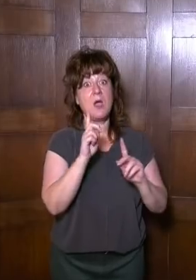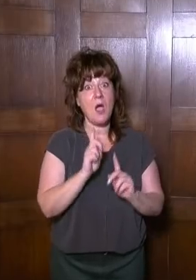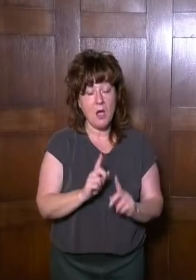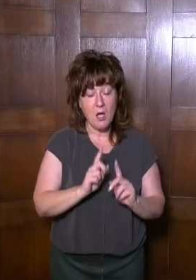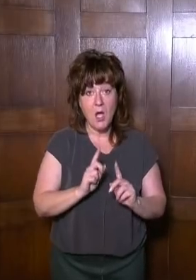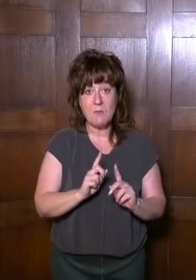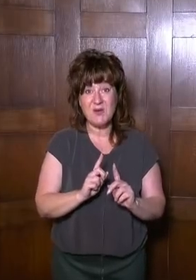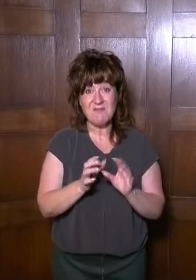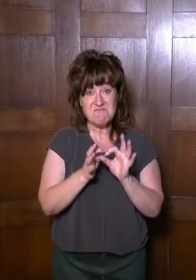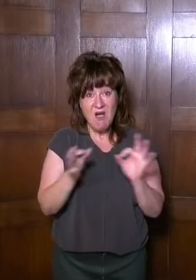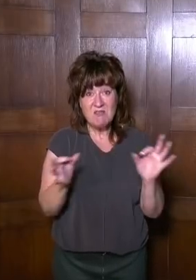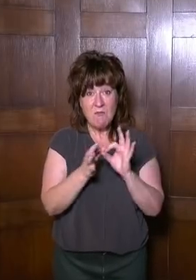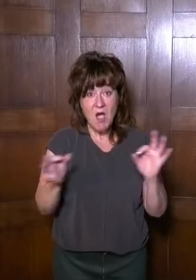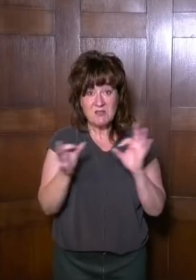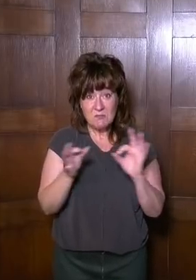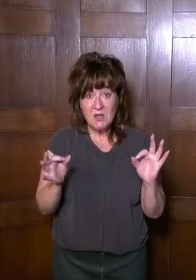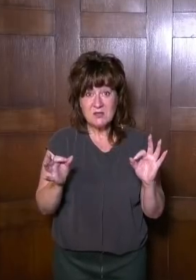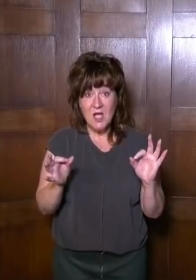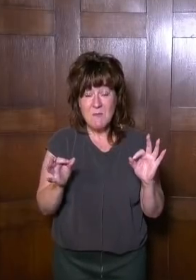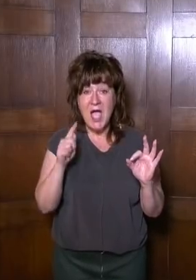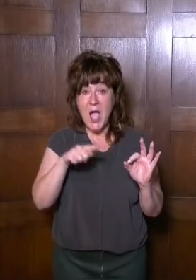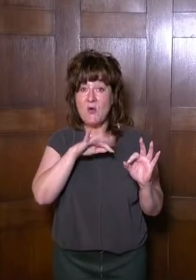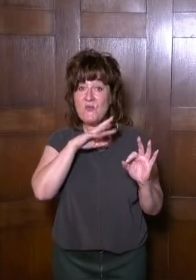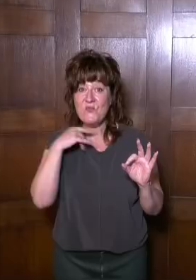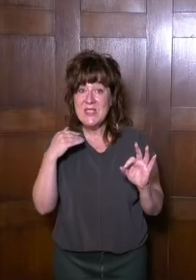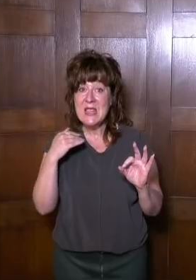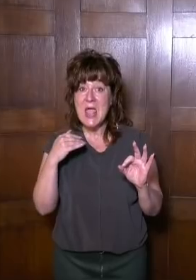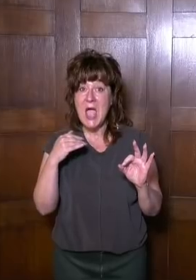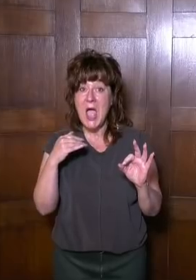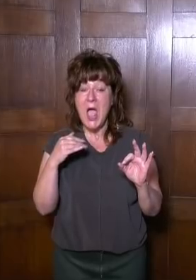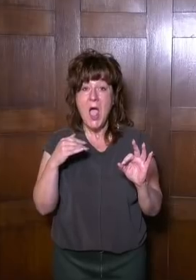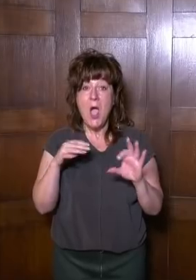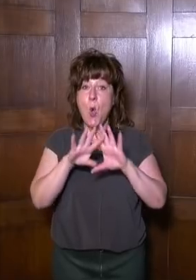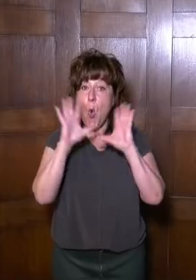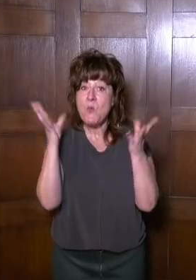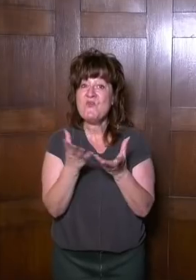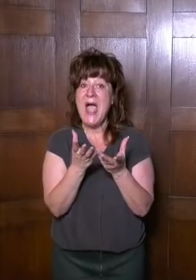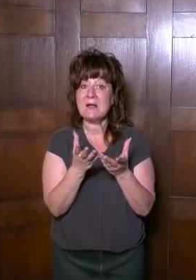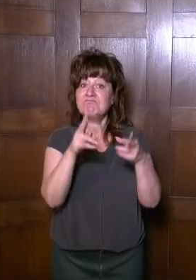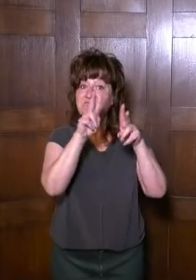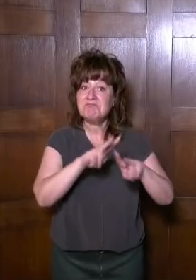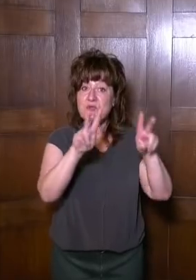mit diesen Maßnahmen auch sämtliche umfangreiche Betreuungsangebote weggefallen. Also das,